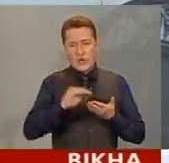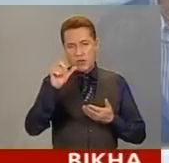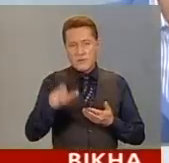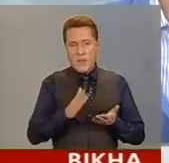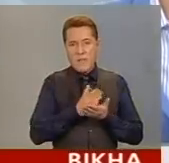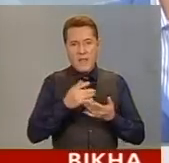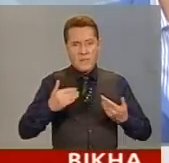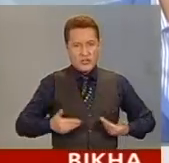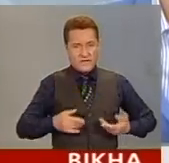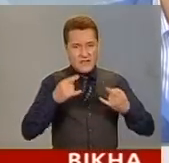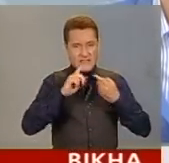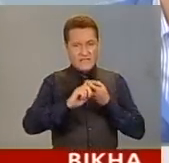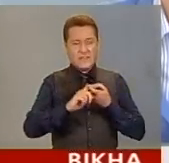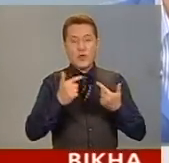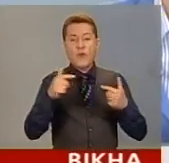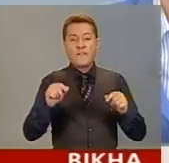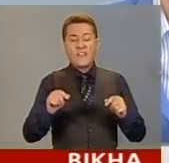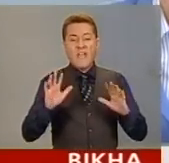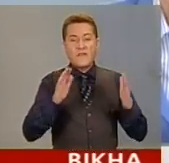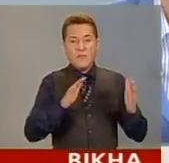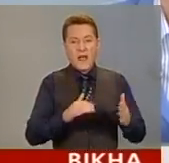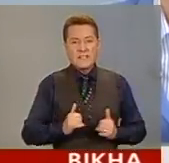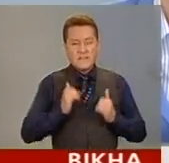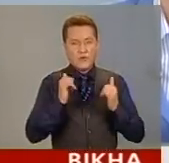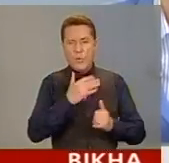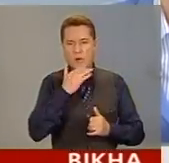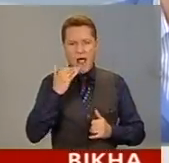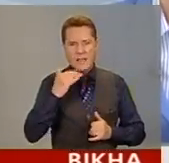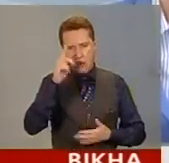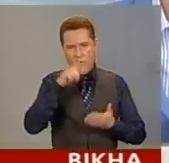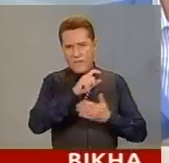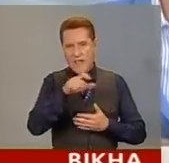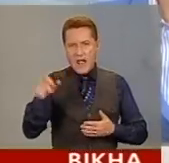зв'язок. Олексію, де відбувається вшанування і чи багато вірян приїхало до столиці?